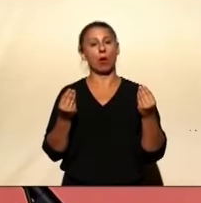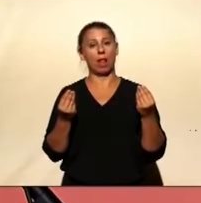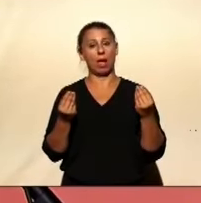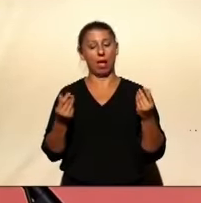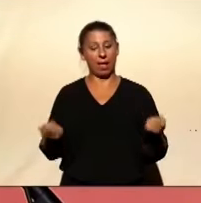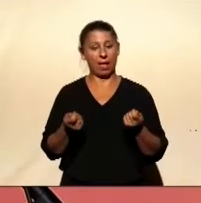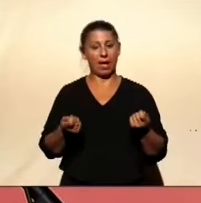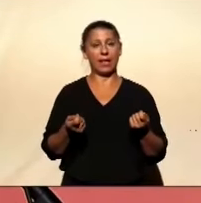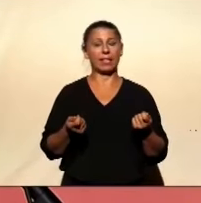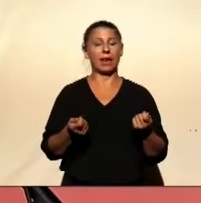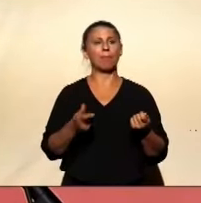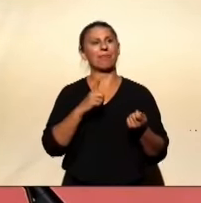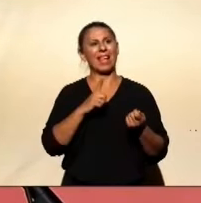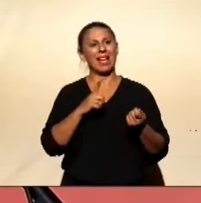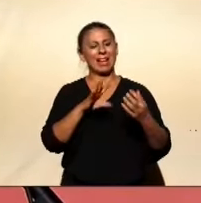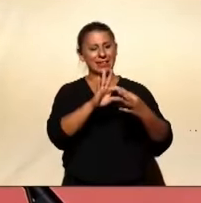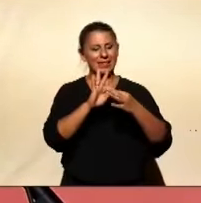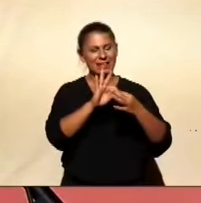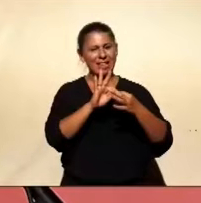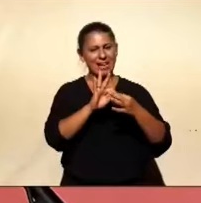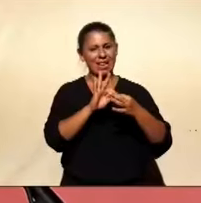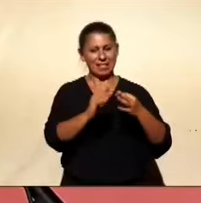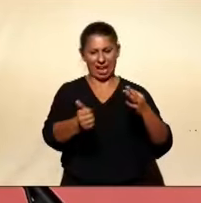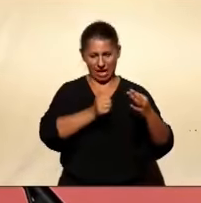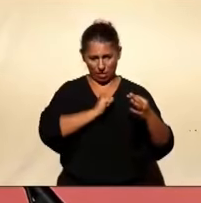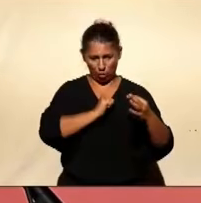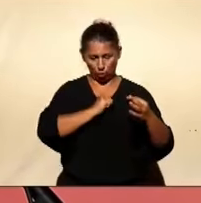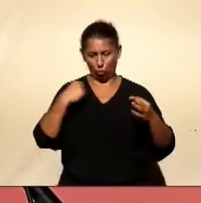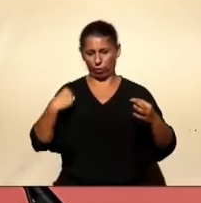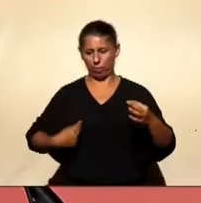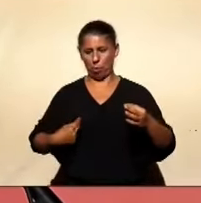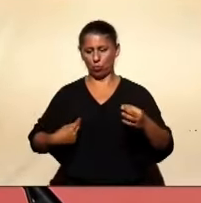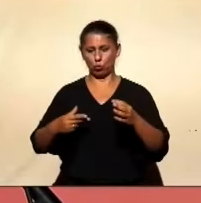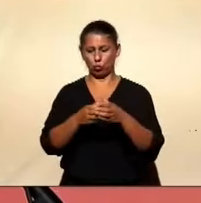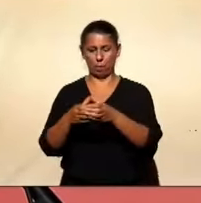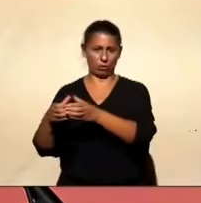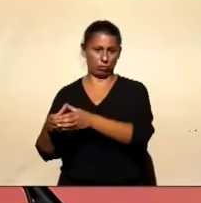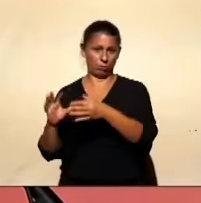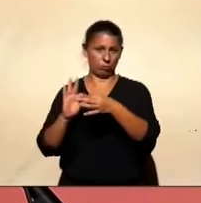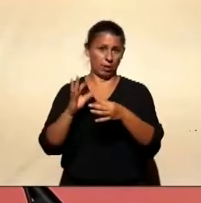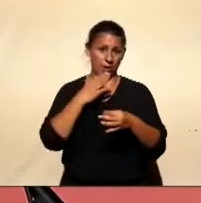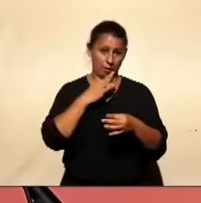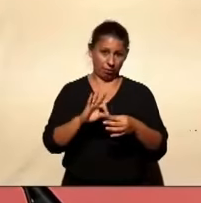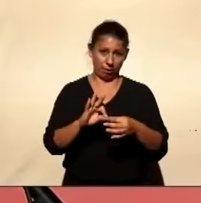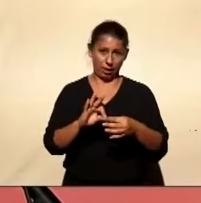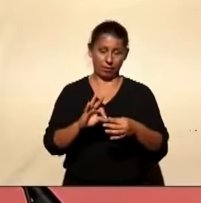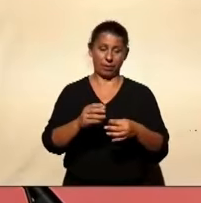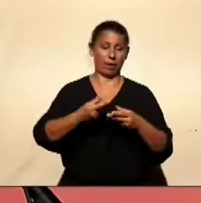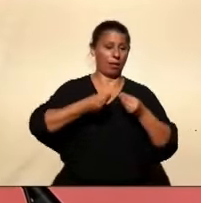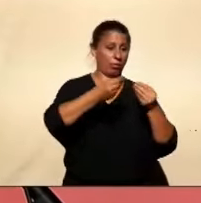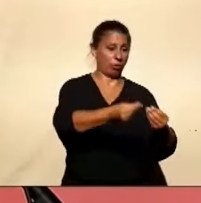με σδίτ, δηλαδή επί της ουσίας με τα λεφτά του ελληνικού λαού δίνονται φιλέτα στους